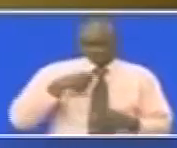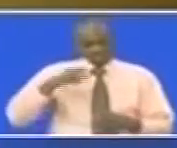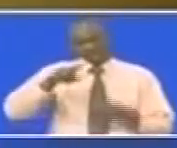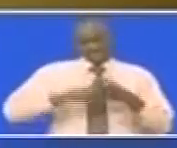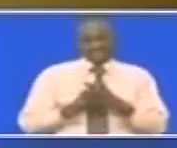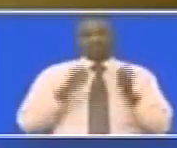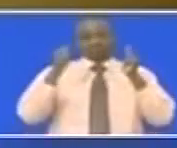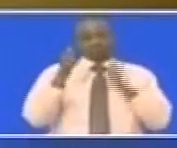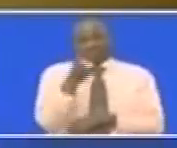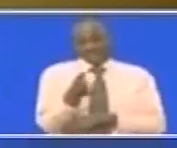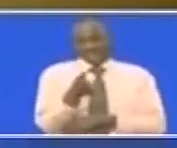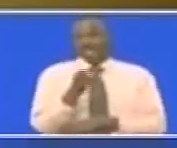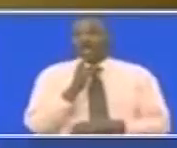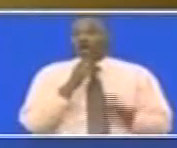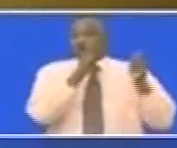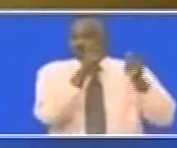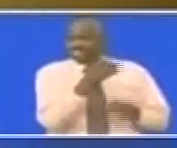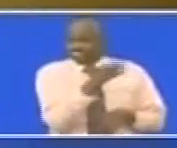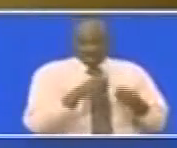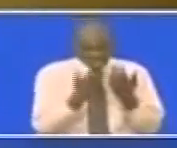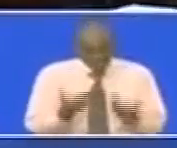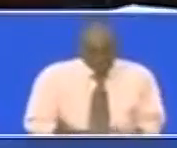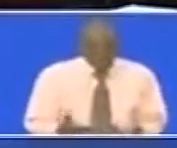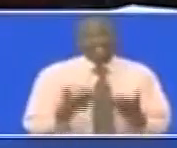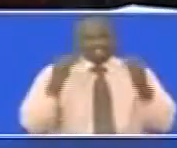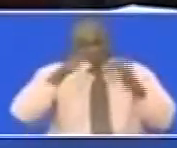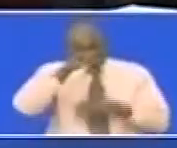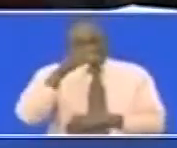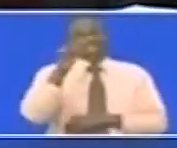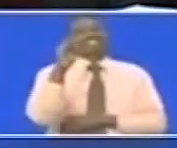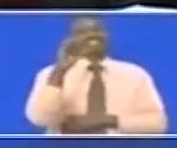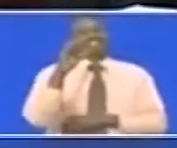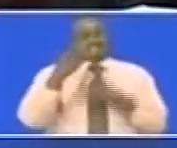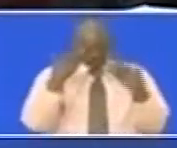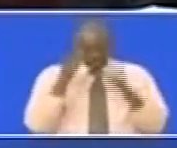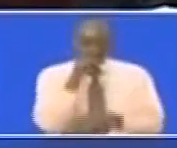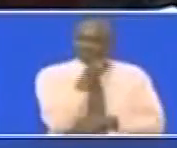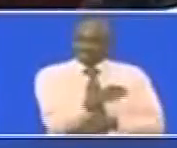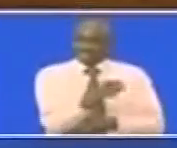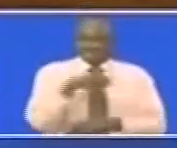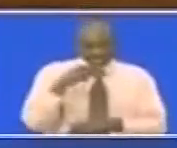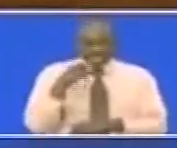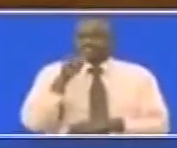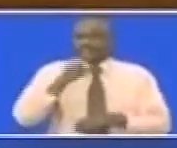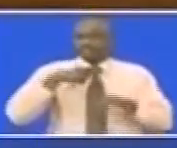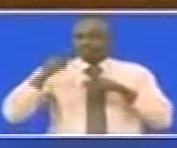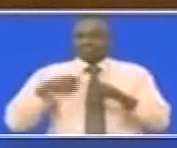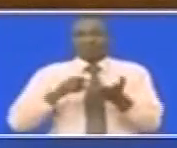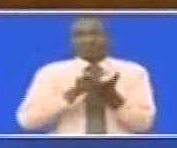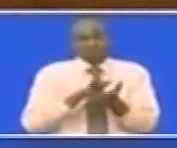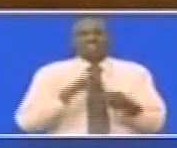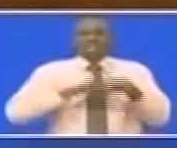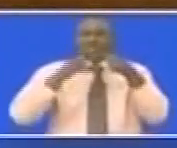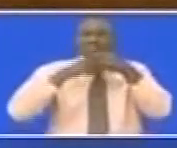wao. Ilani hiyo iliwasilishwa kwa tume ya huduma za mahakama JSC baada ya tume hiyo kuendelea kuwachita kazi majaji ambao